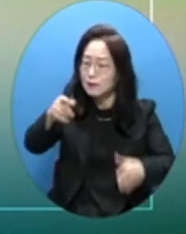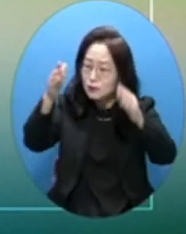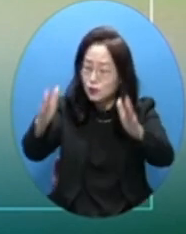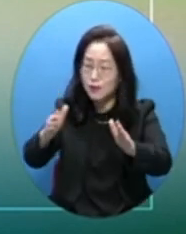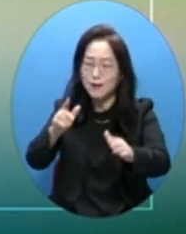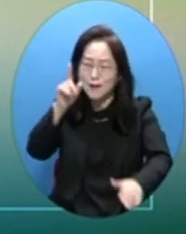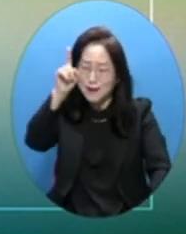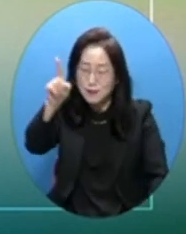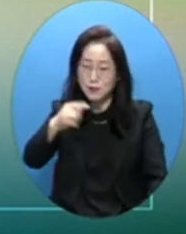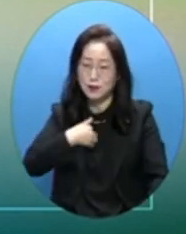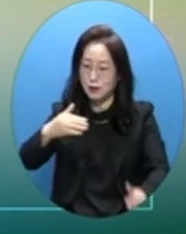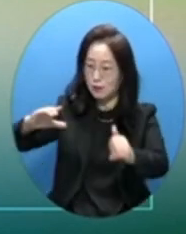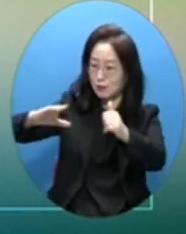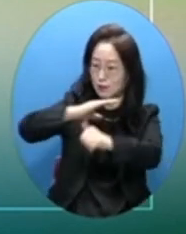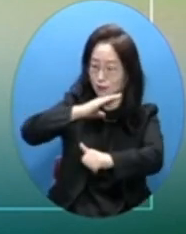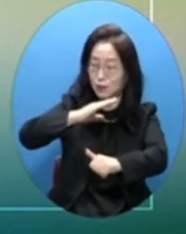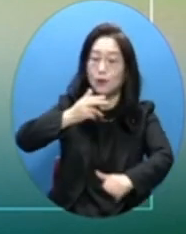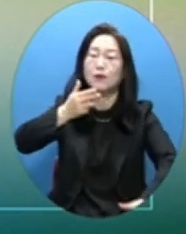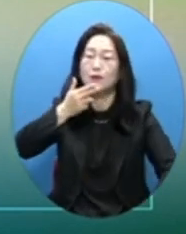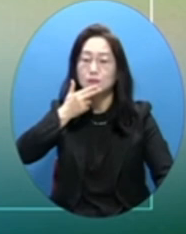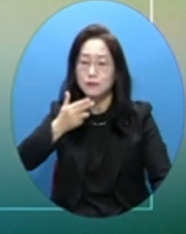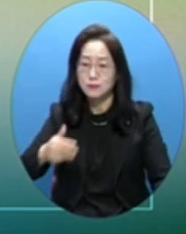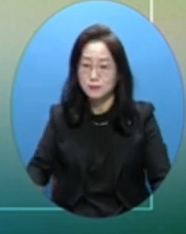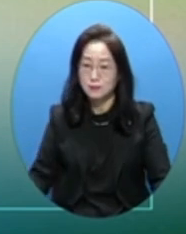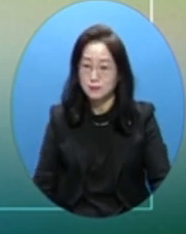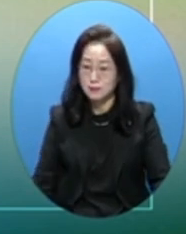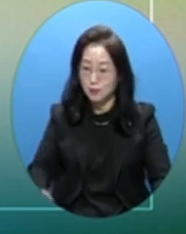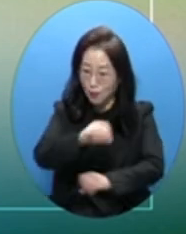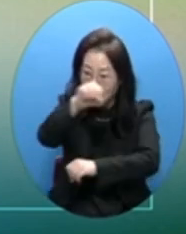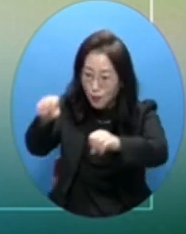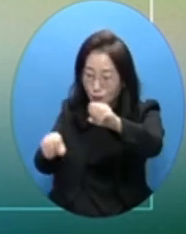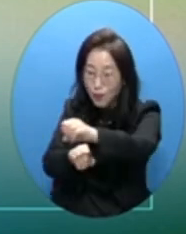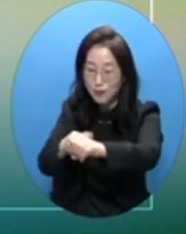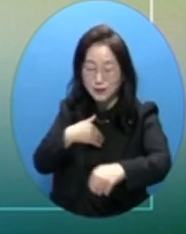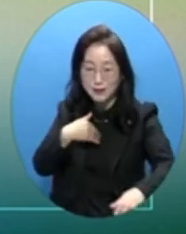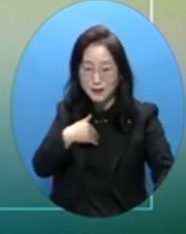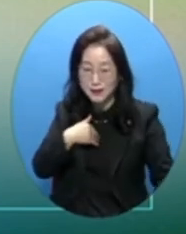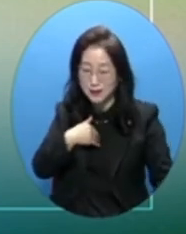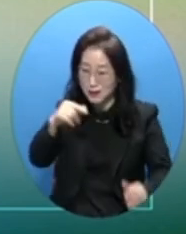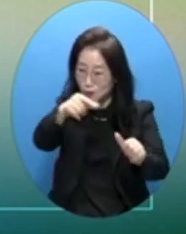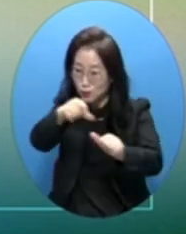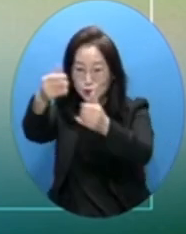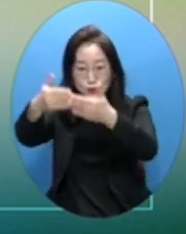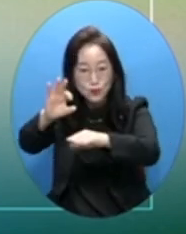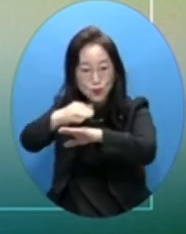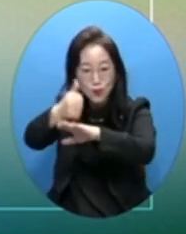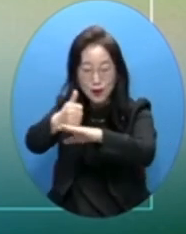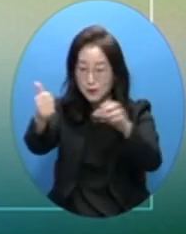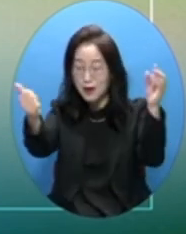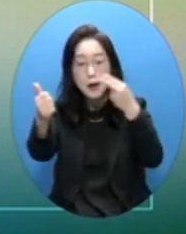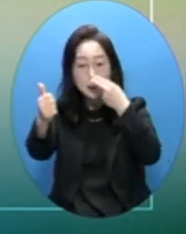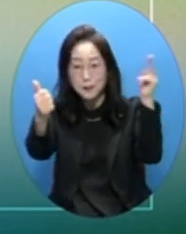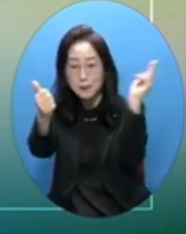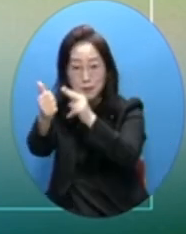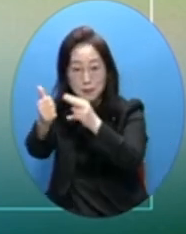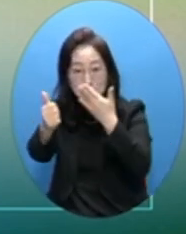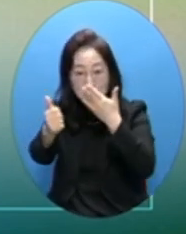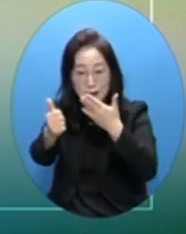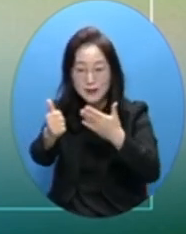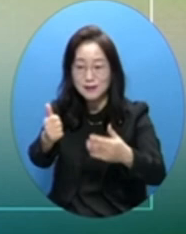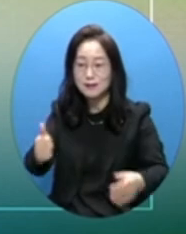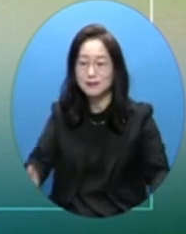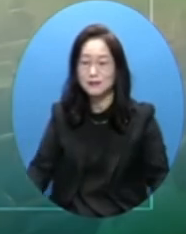번도 내게 아무 잘못도 하지 않으셨습니다. 그런데 내가 어떻게 내가 나를 구원하신 왕을 모독할 수 있겠습니까?